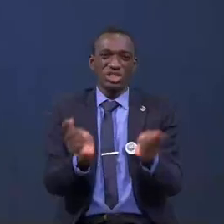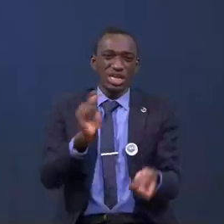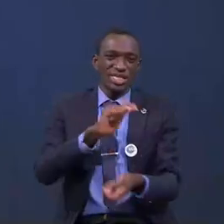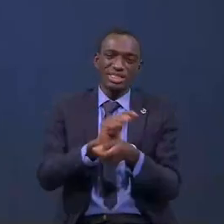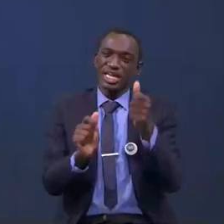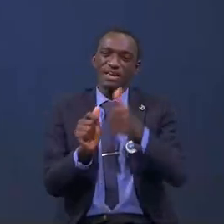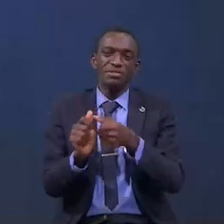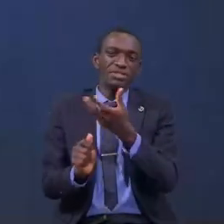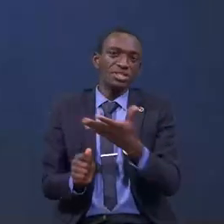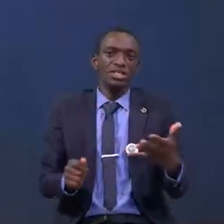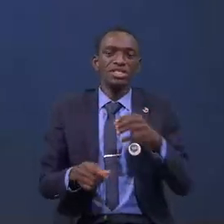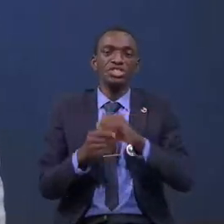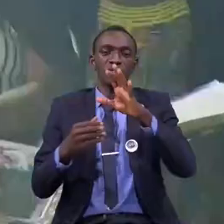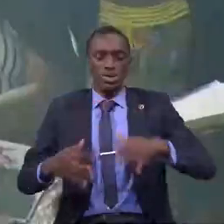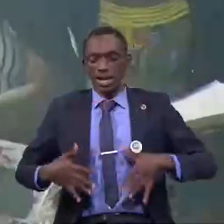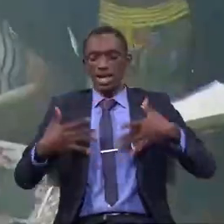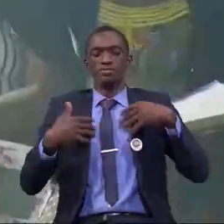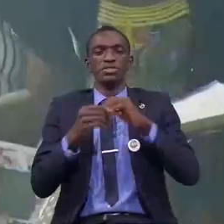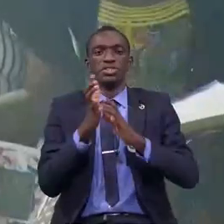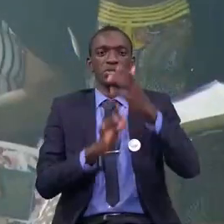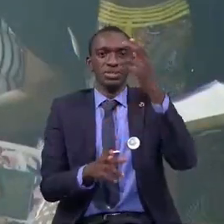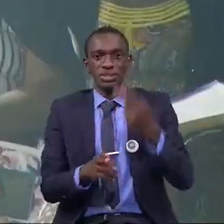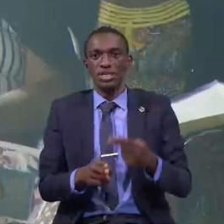le Seigneur va tout changer dans ta vie.